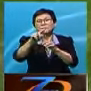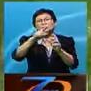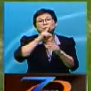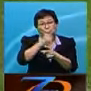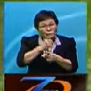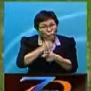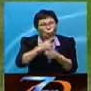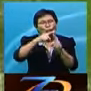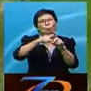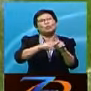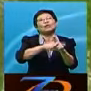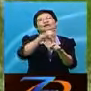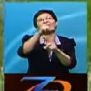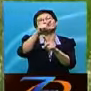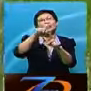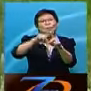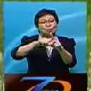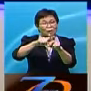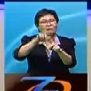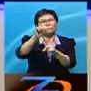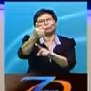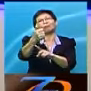depan.